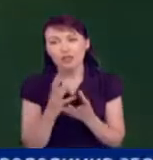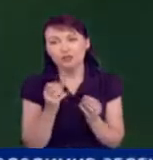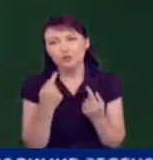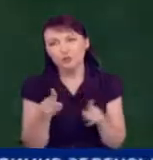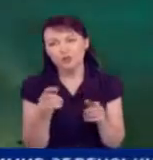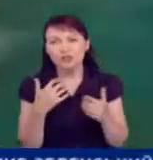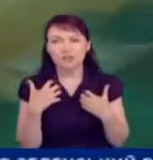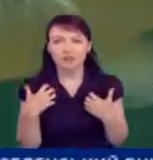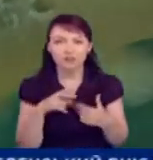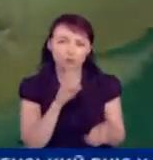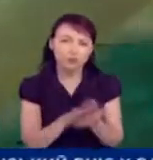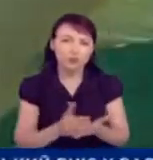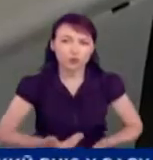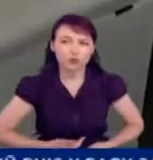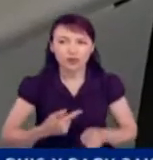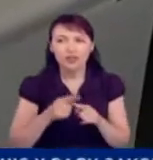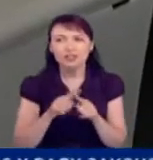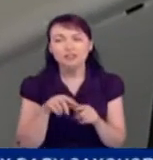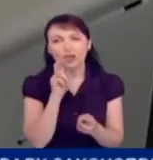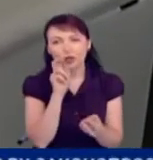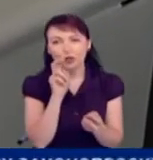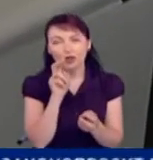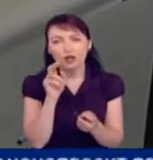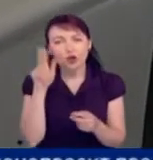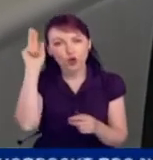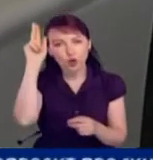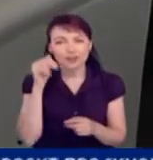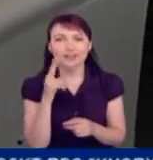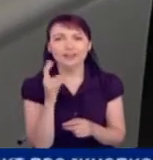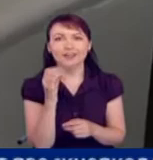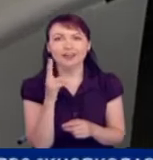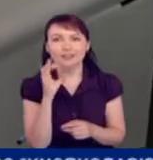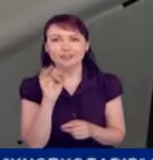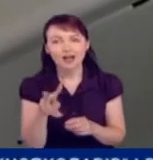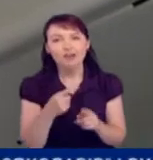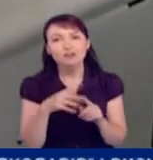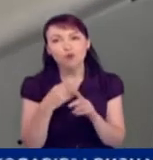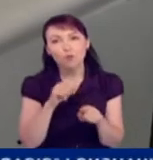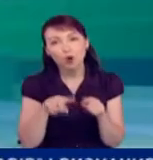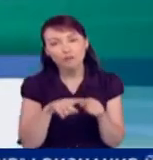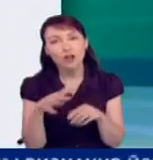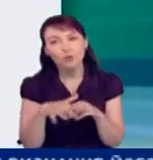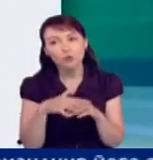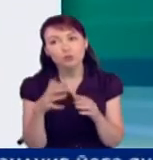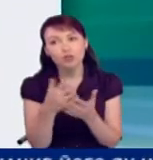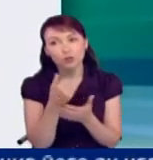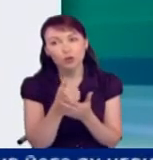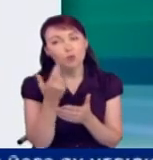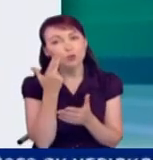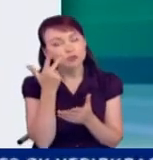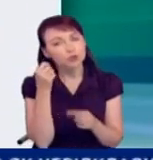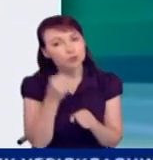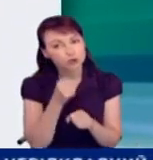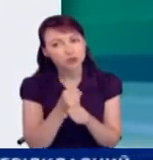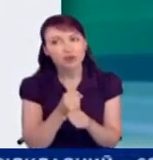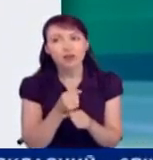які живуть тут постійно. Серед них і кролик Кексик. Він на свою морквину та капусту заробляє постійною працею.